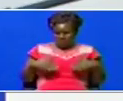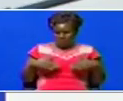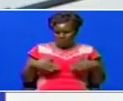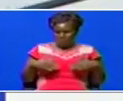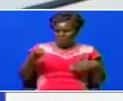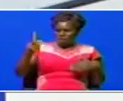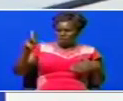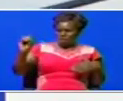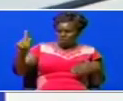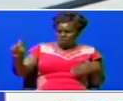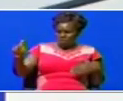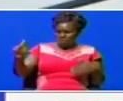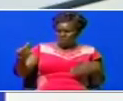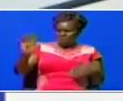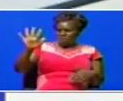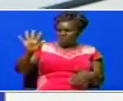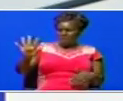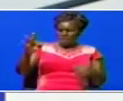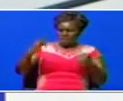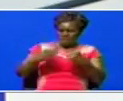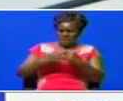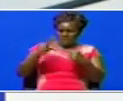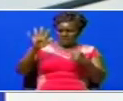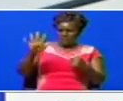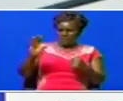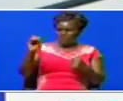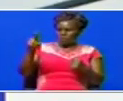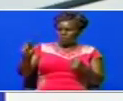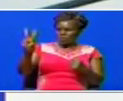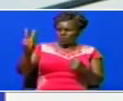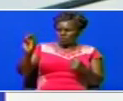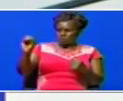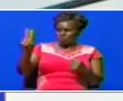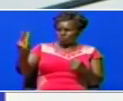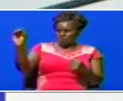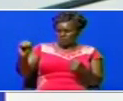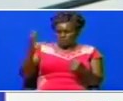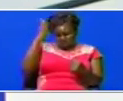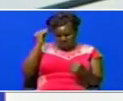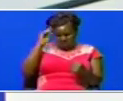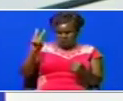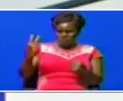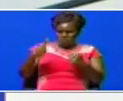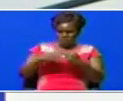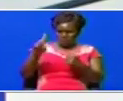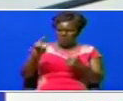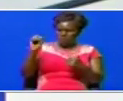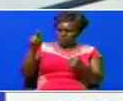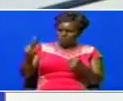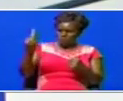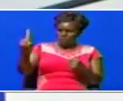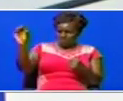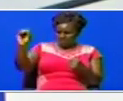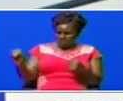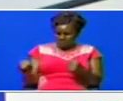John Ekuru Okot, 585, 0.20%. Mohamed Dida, 295,